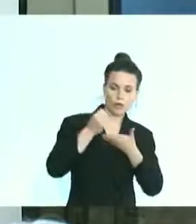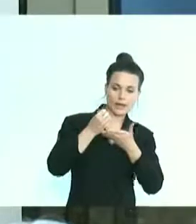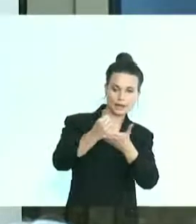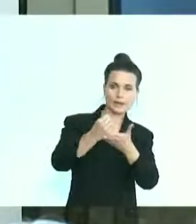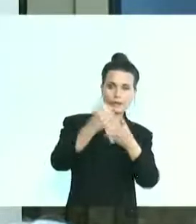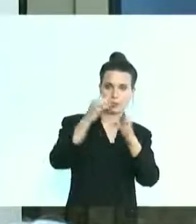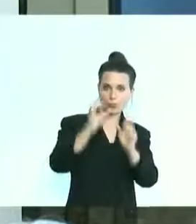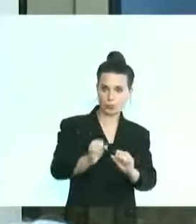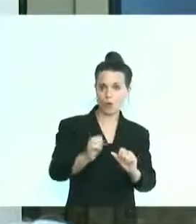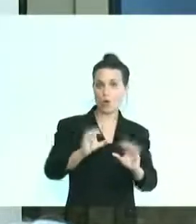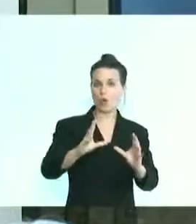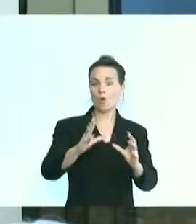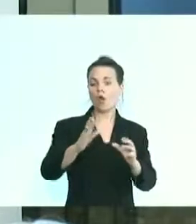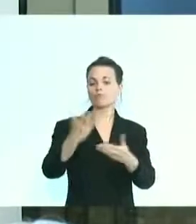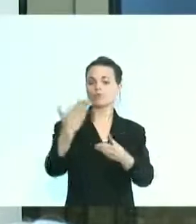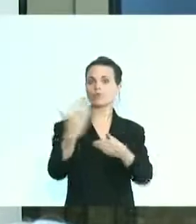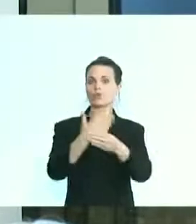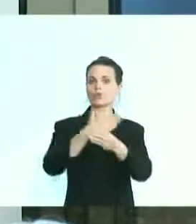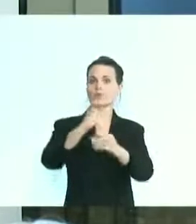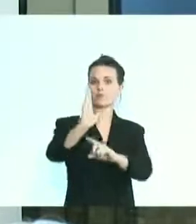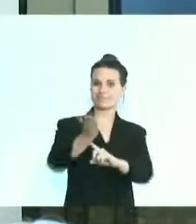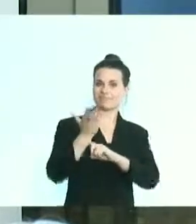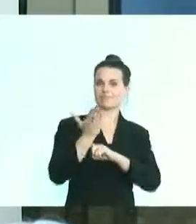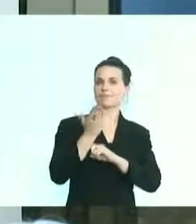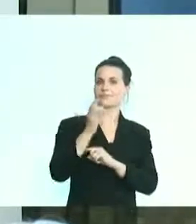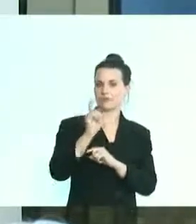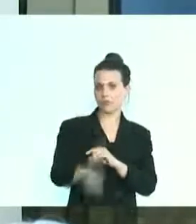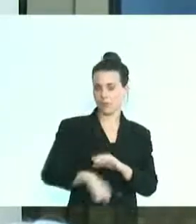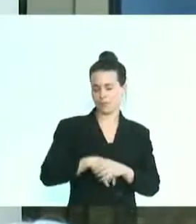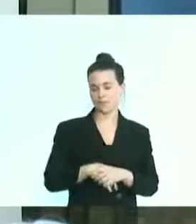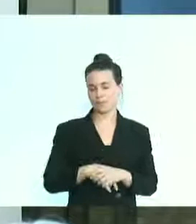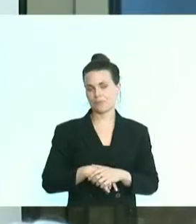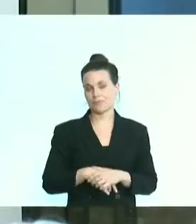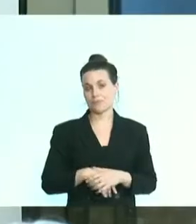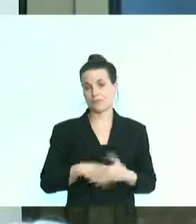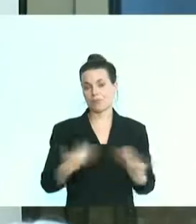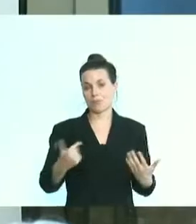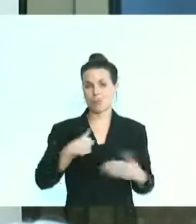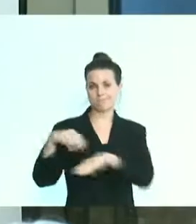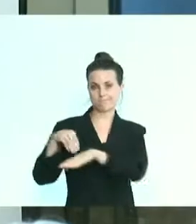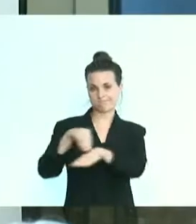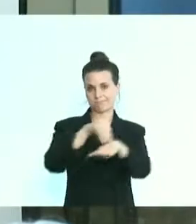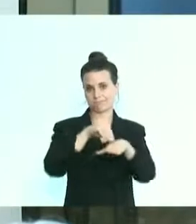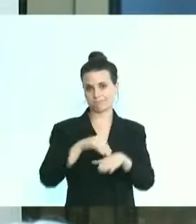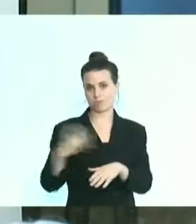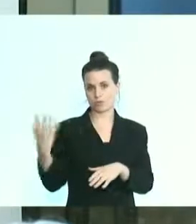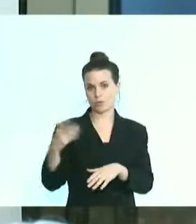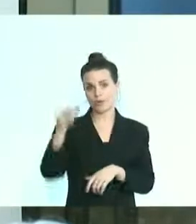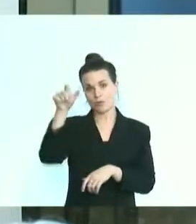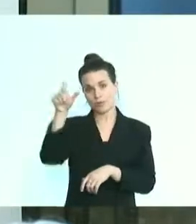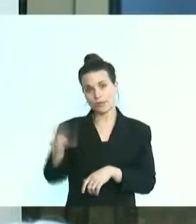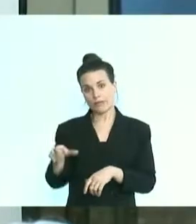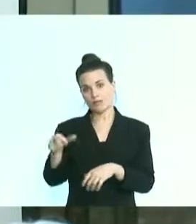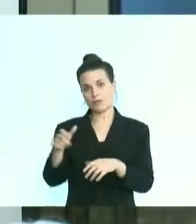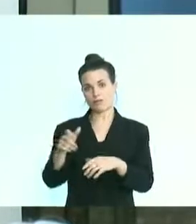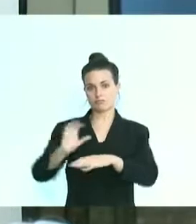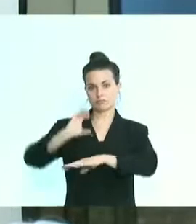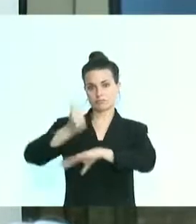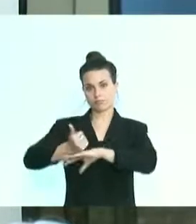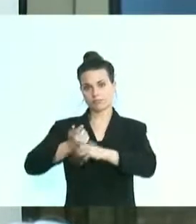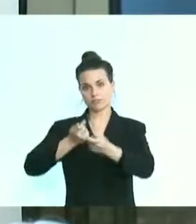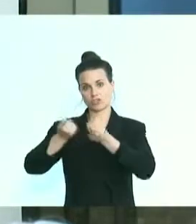débloqués sur dossier. Donc moi j'engage vraiment tous les gestionnaires et propriétaires de RP de